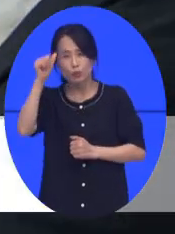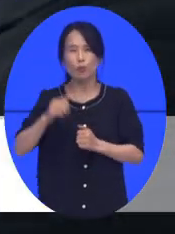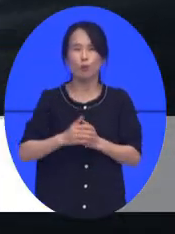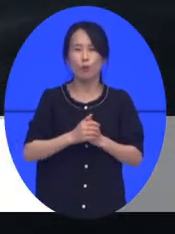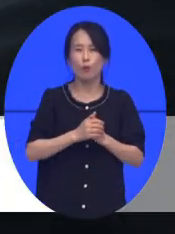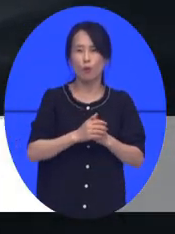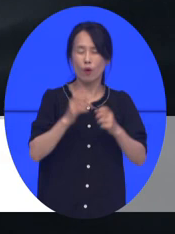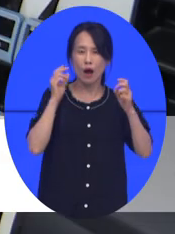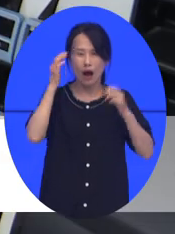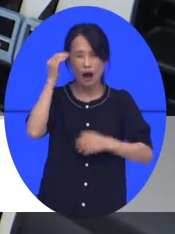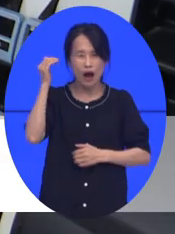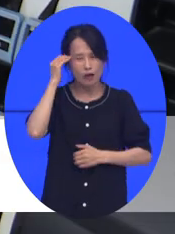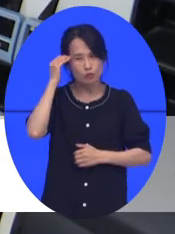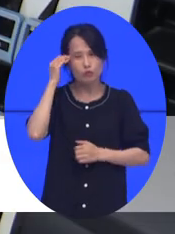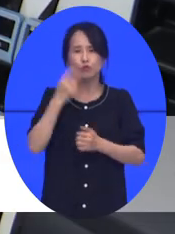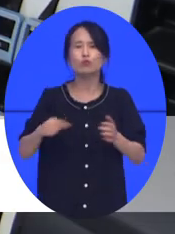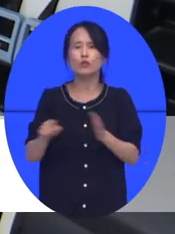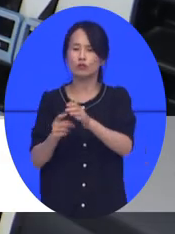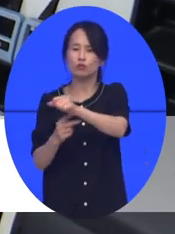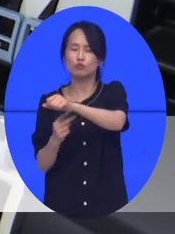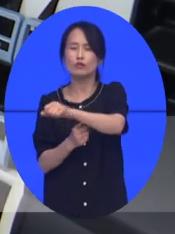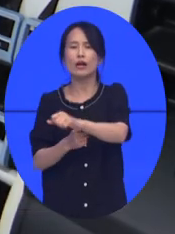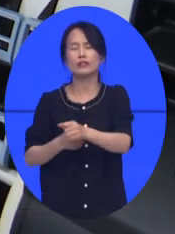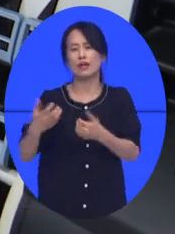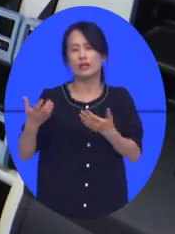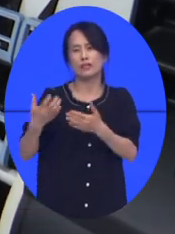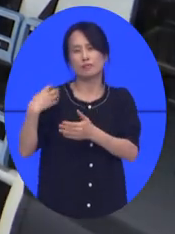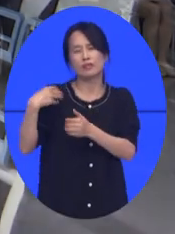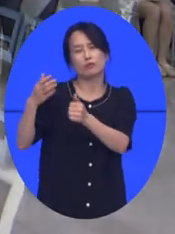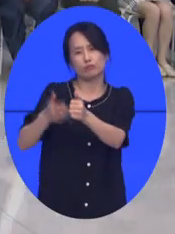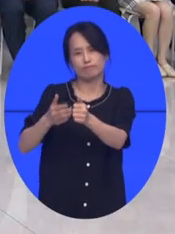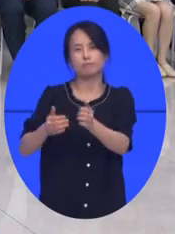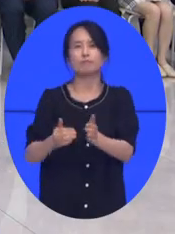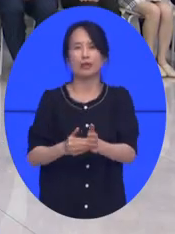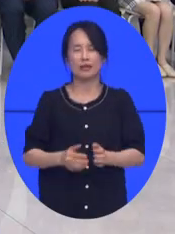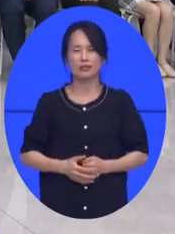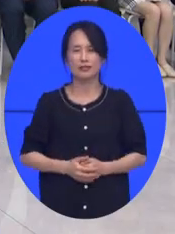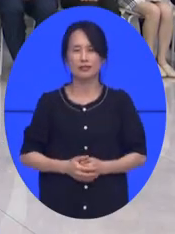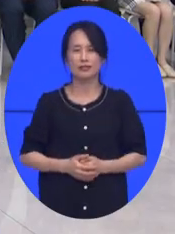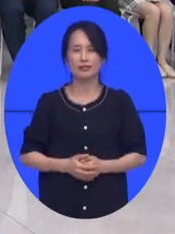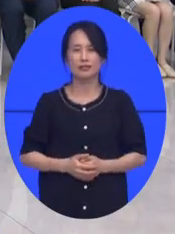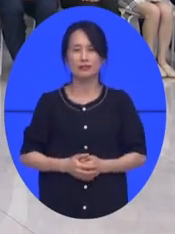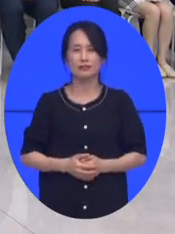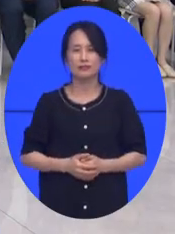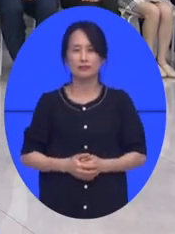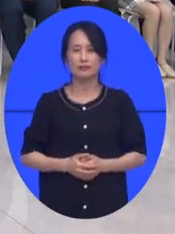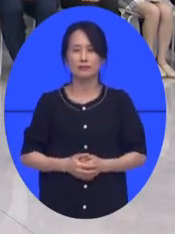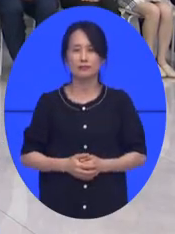배우는 관계가 되도록 가교 역할을 당부했습니다. 경기지TV 이슬비입니다.